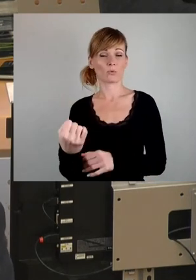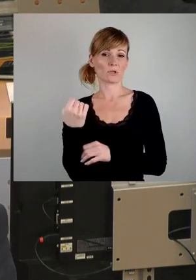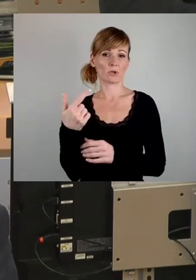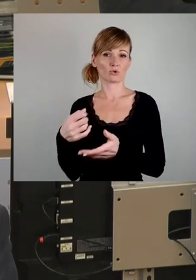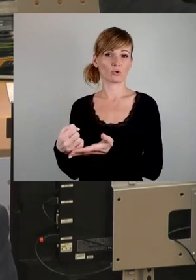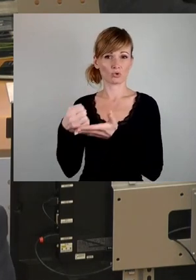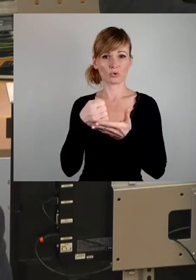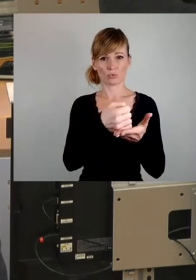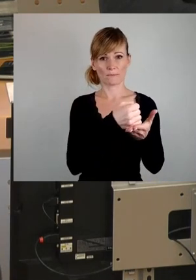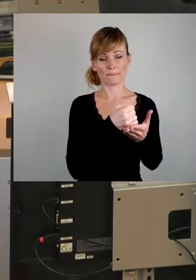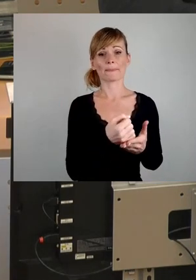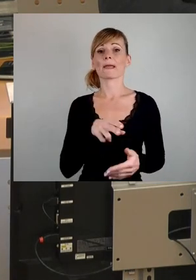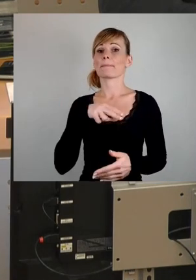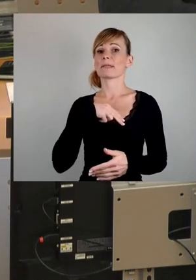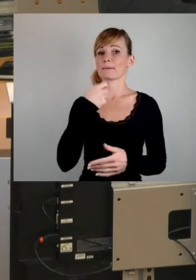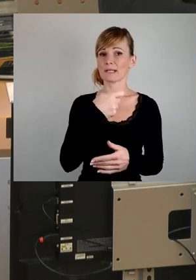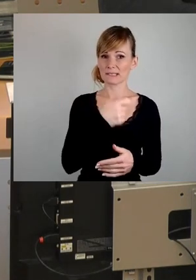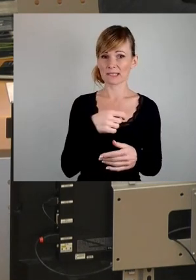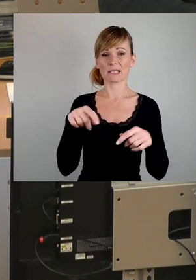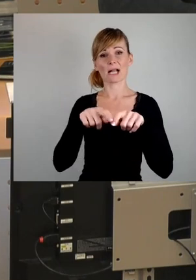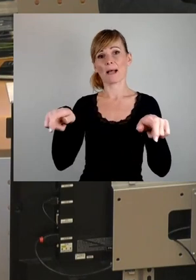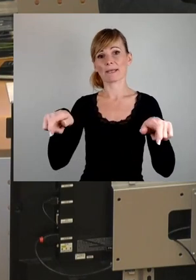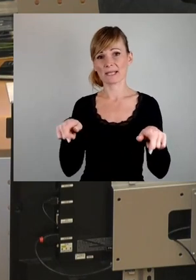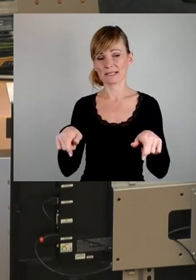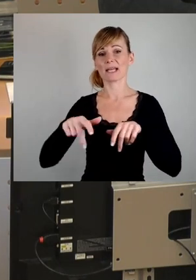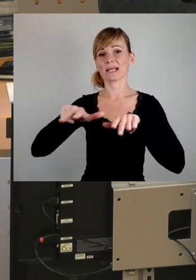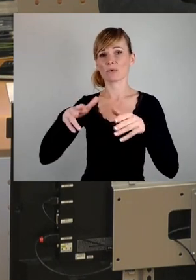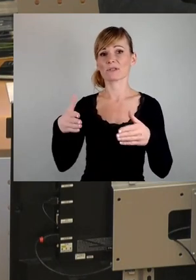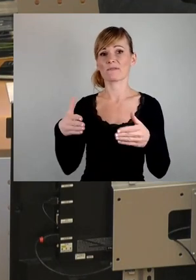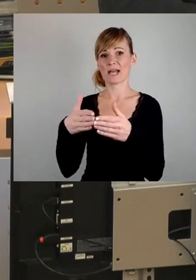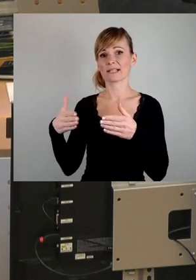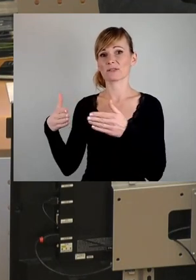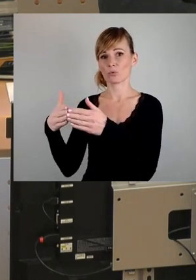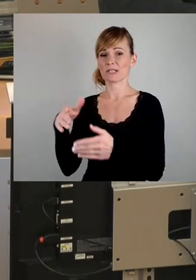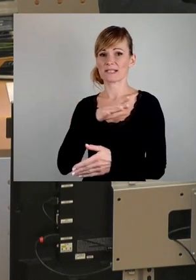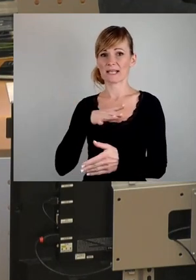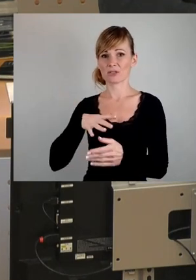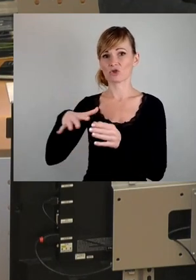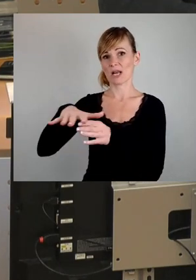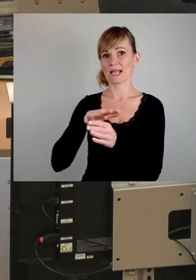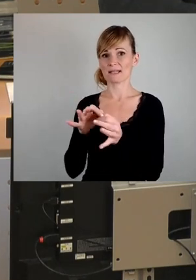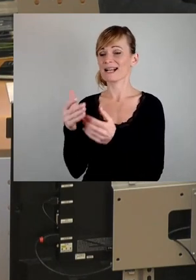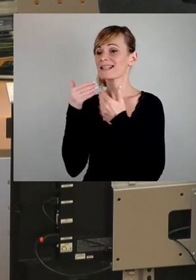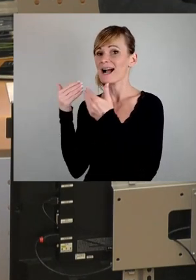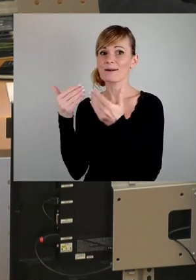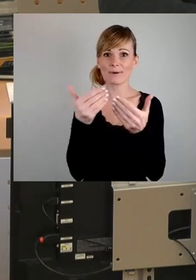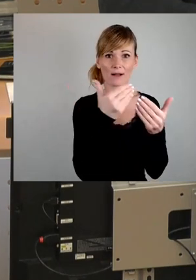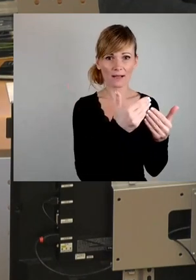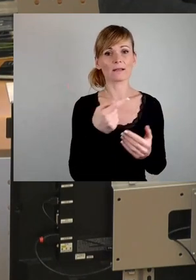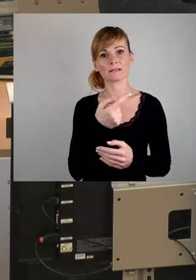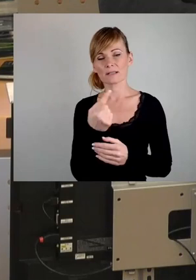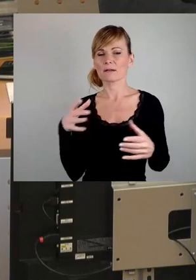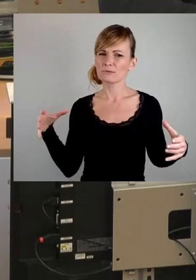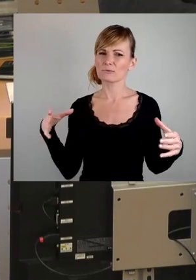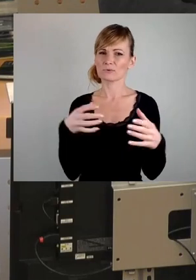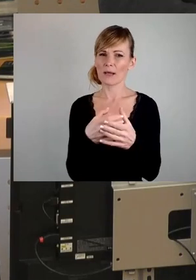dem Kabinett und den Regierungsfraktionen im Sächsischen Landtag sehr dankbar für die offenen und konstruktiven